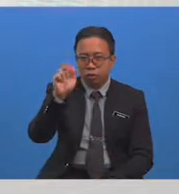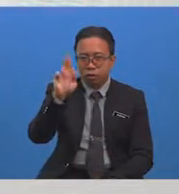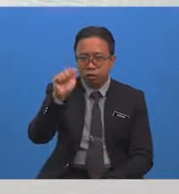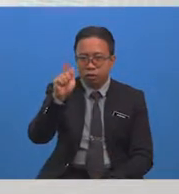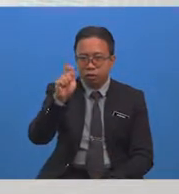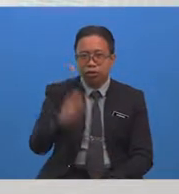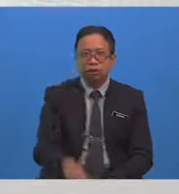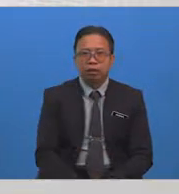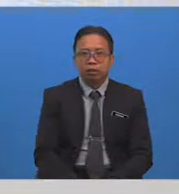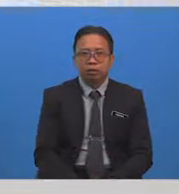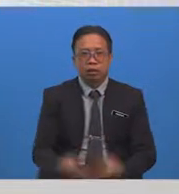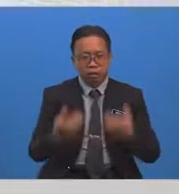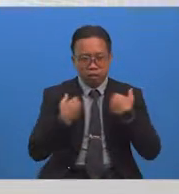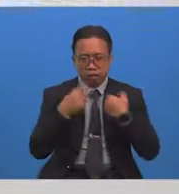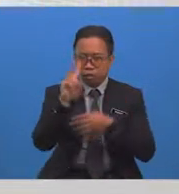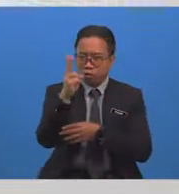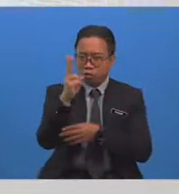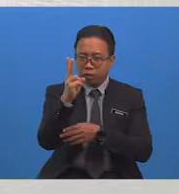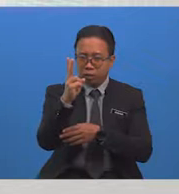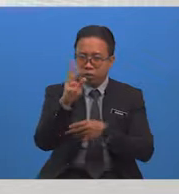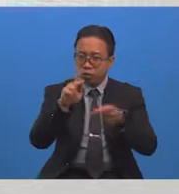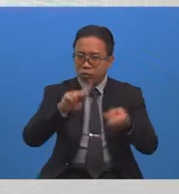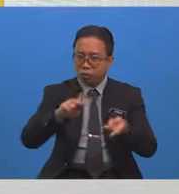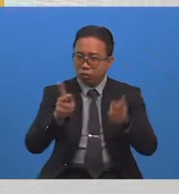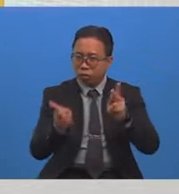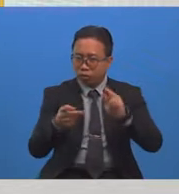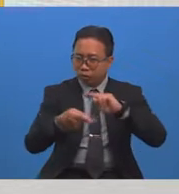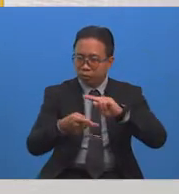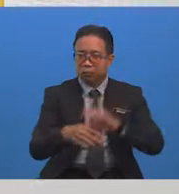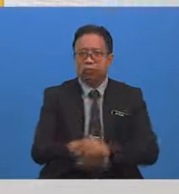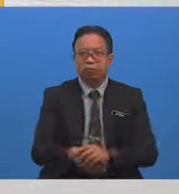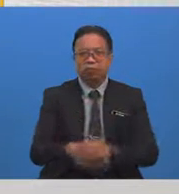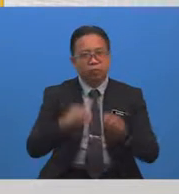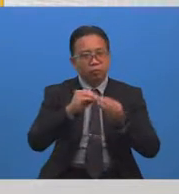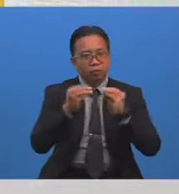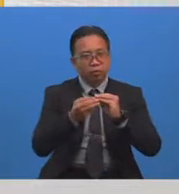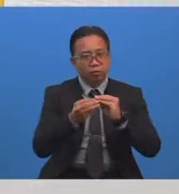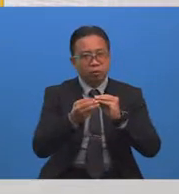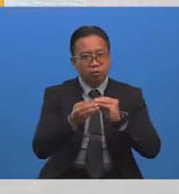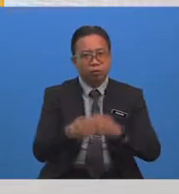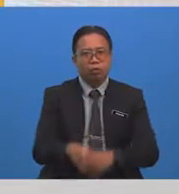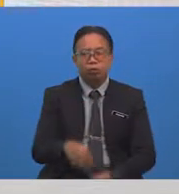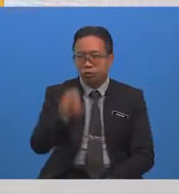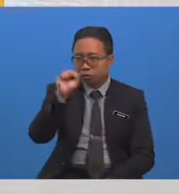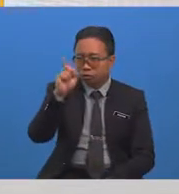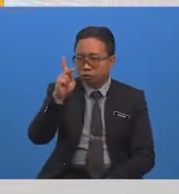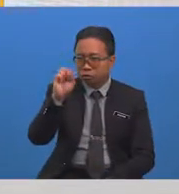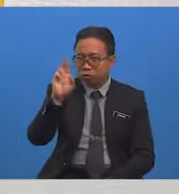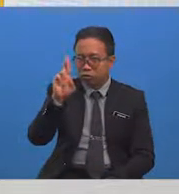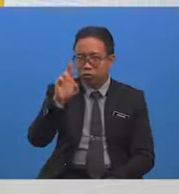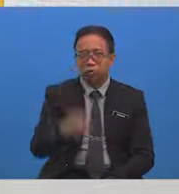produk kerajinan mempunyai 12 peta setiap peta mempunyai nombo solan dan School